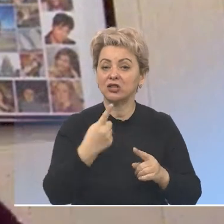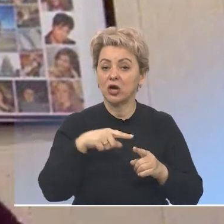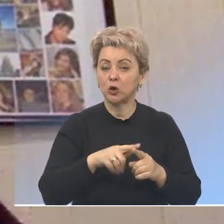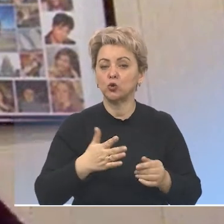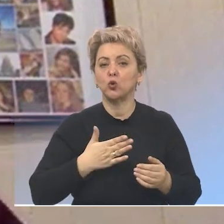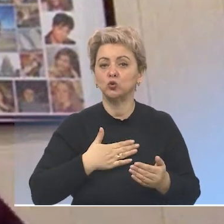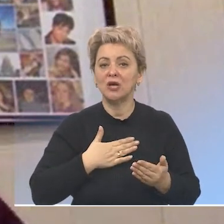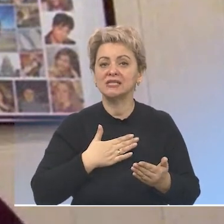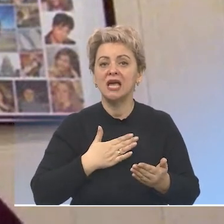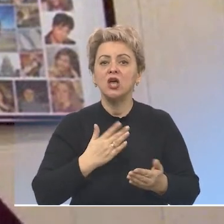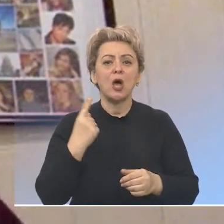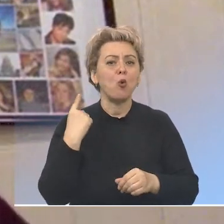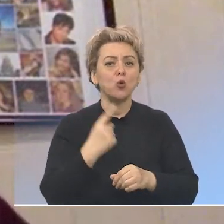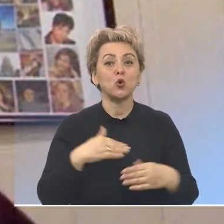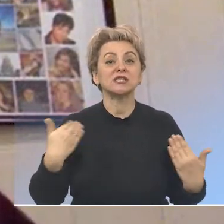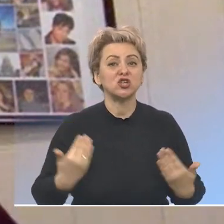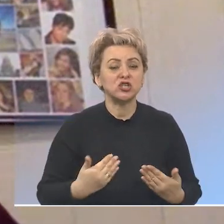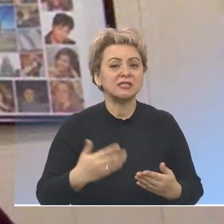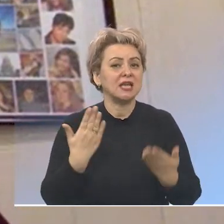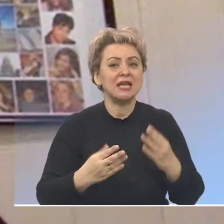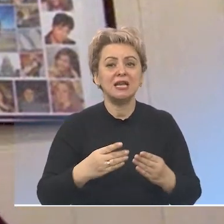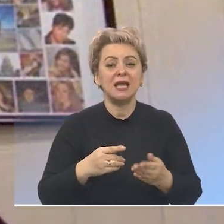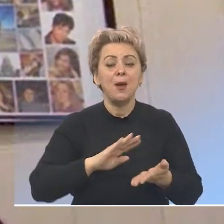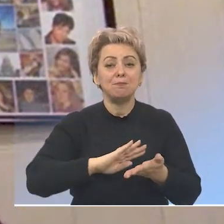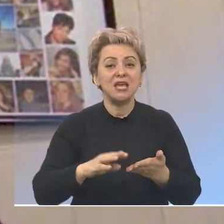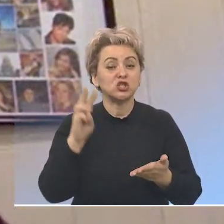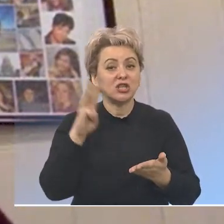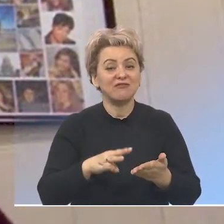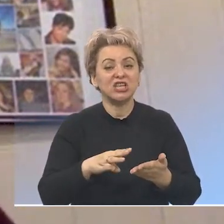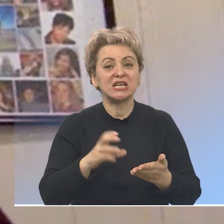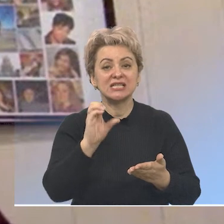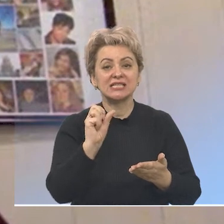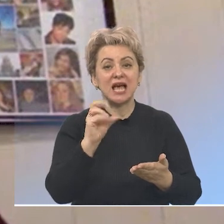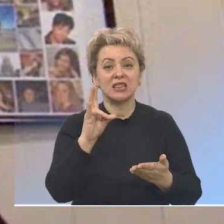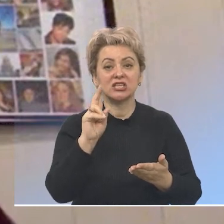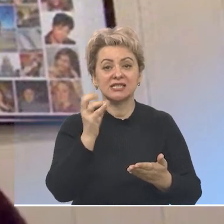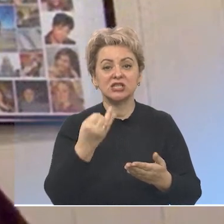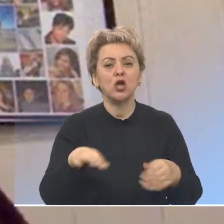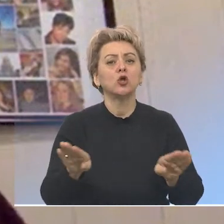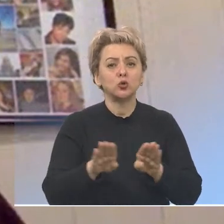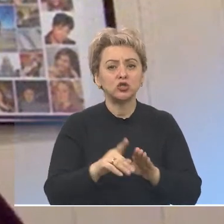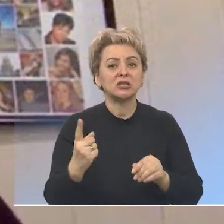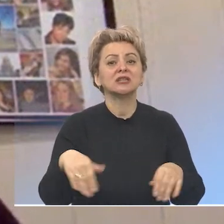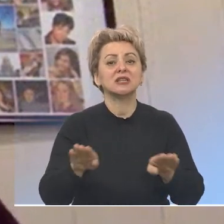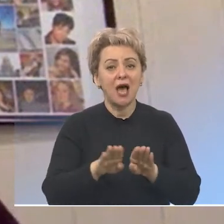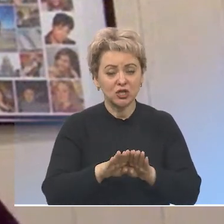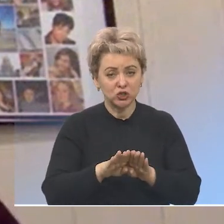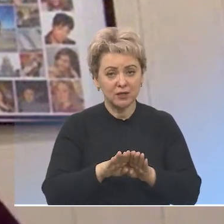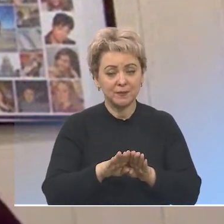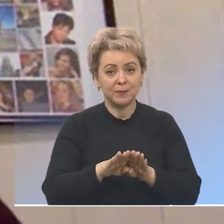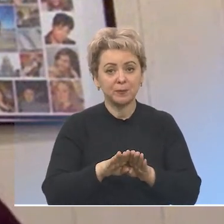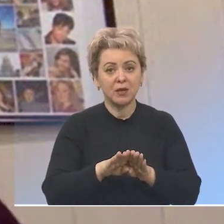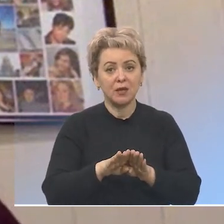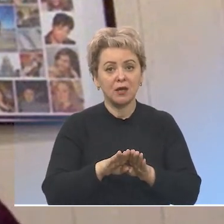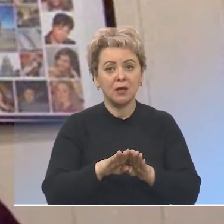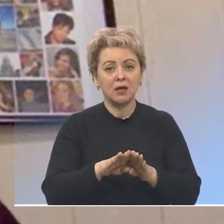которые вот у нас несут угрозы, то там без каких-либо штрафных санкций. Но единственное, что точно так же по возврату,